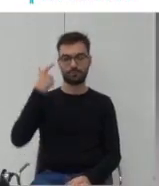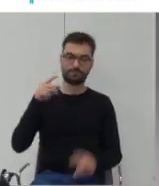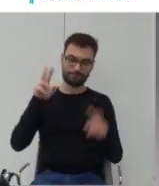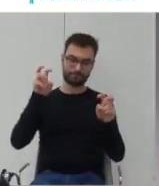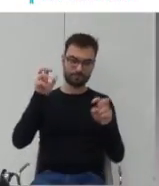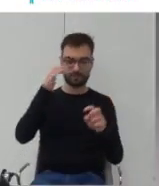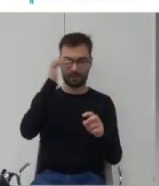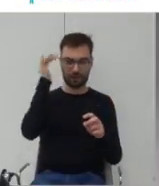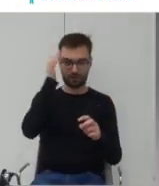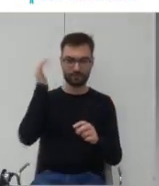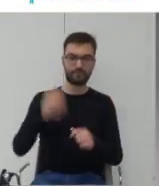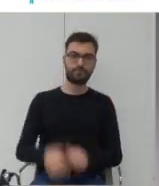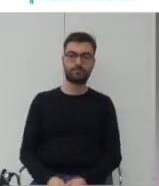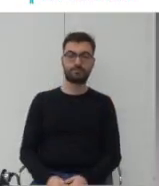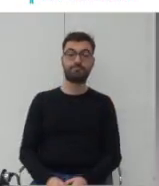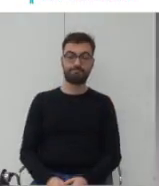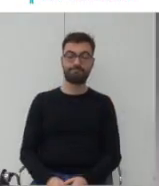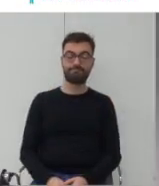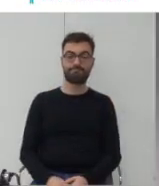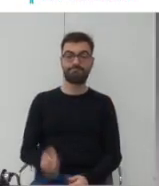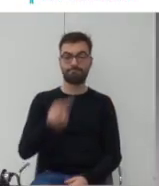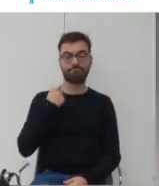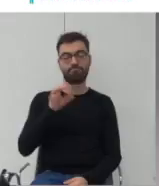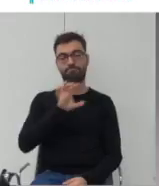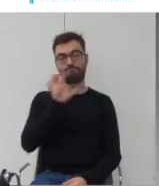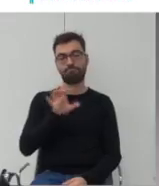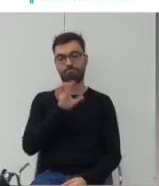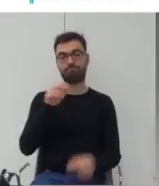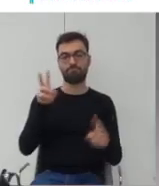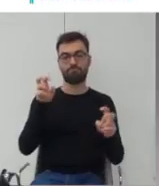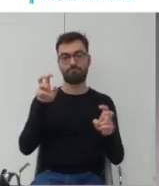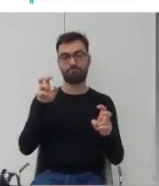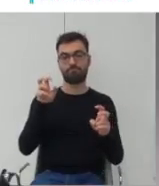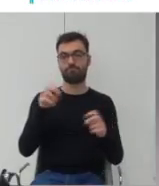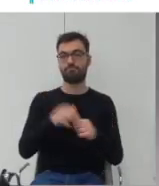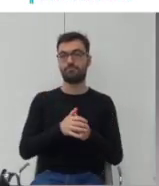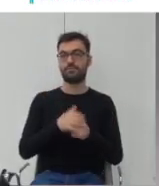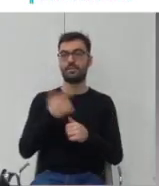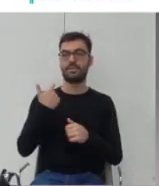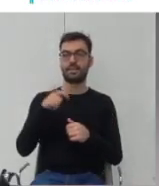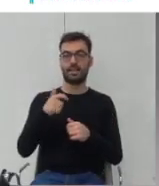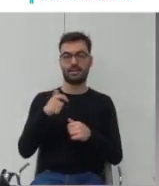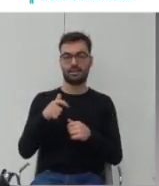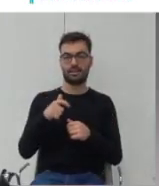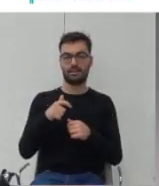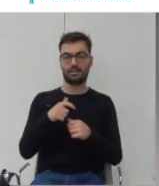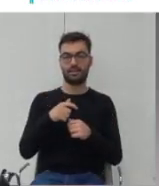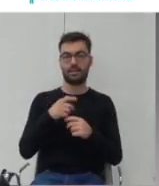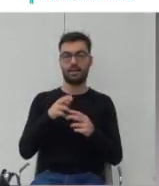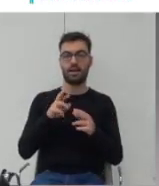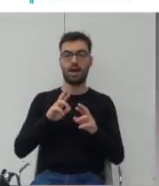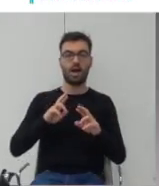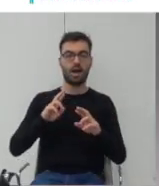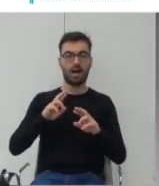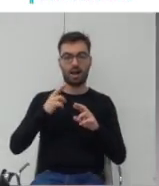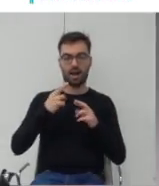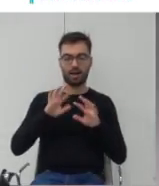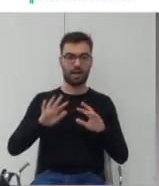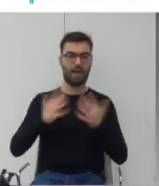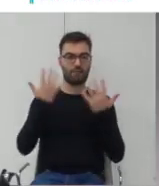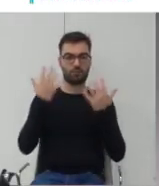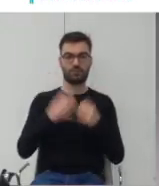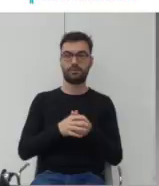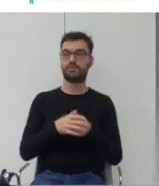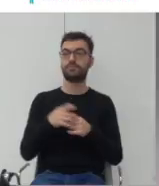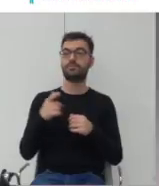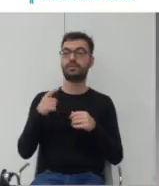teoretyczne, więc jesteśmy świadkami tak zwanej srebrnej rewolucji. W 2014 roku po raz pierwszy